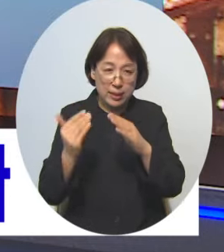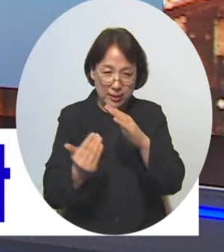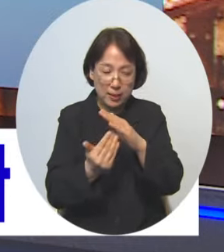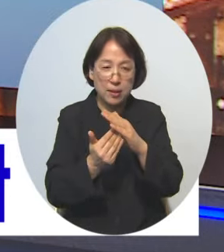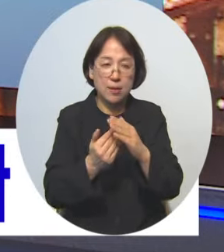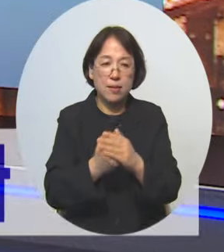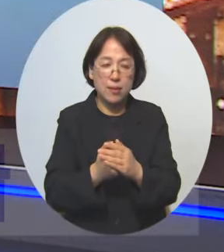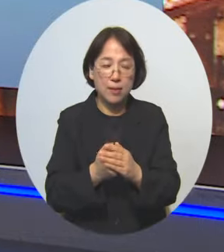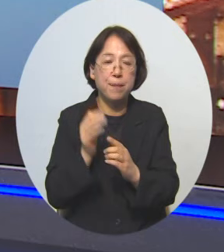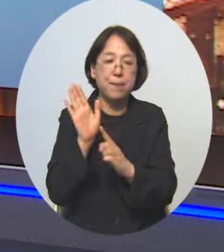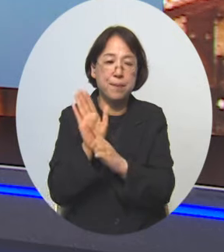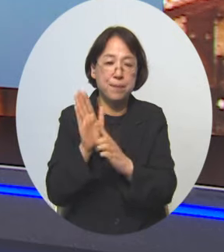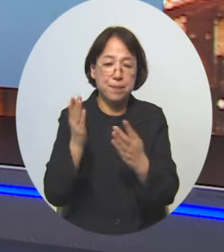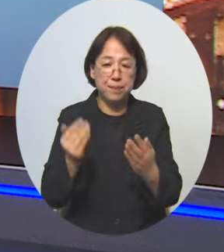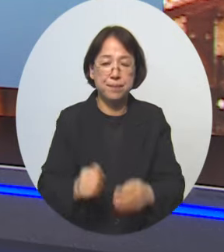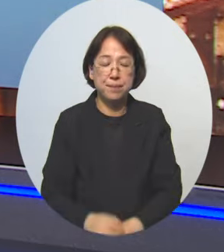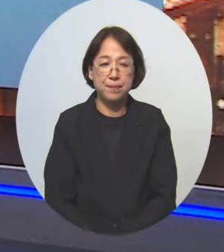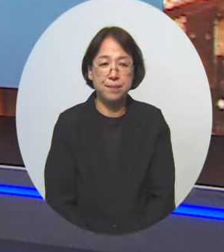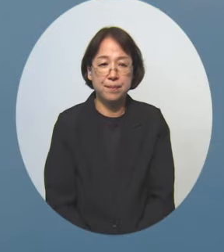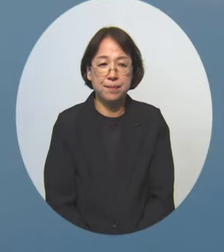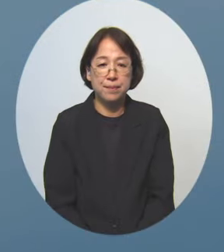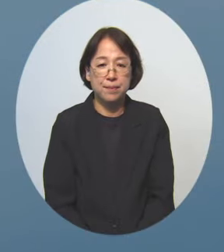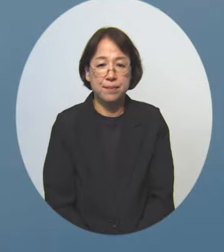김유리 기자입니다.